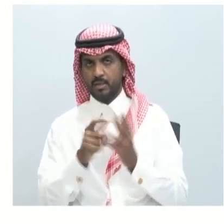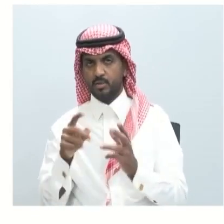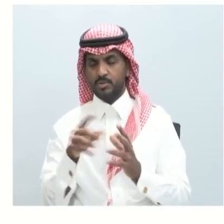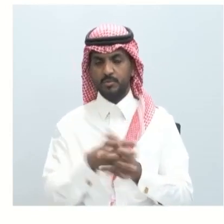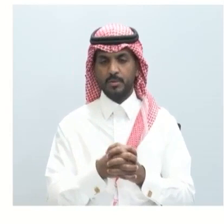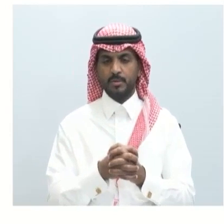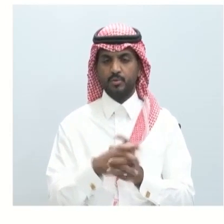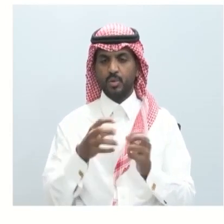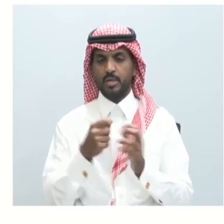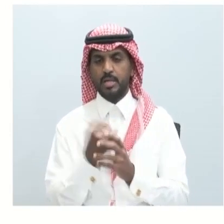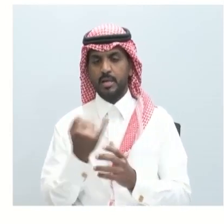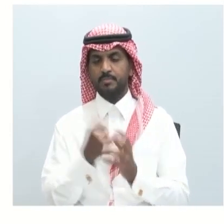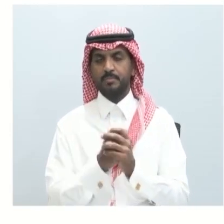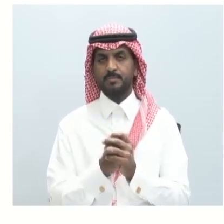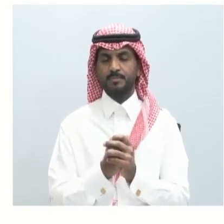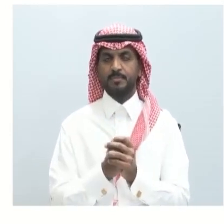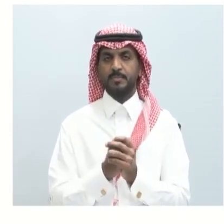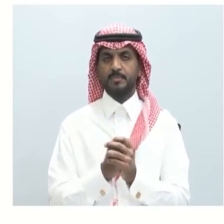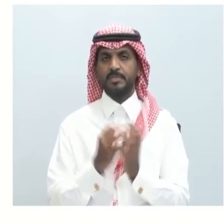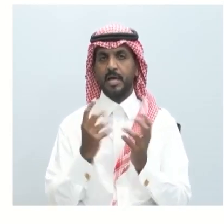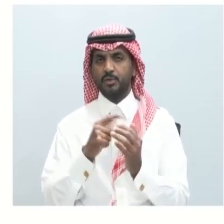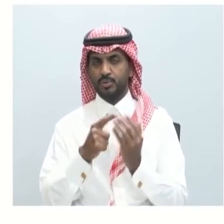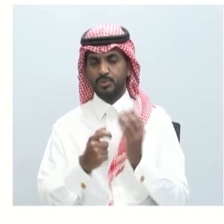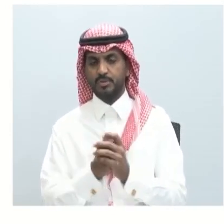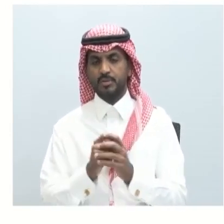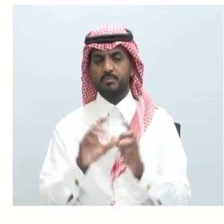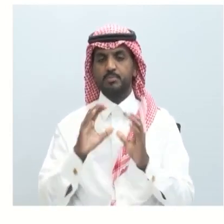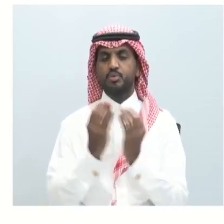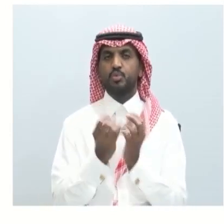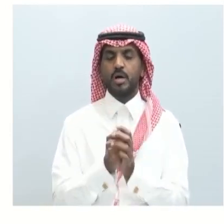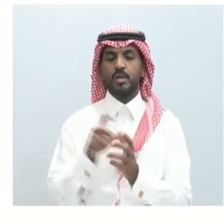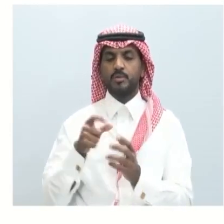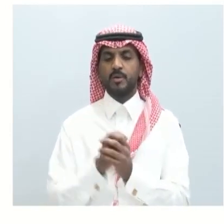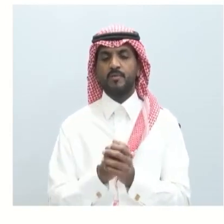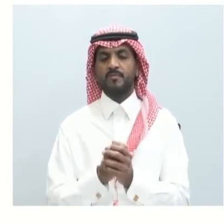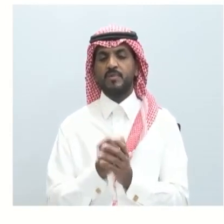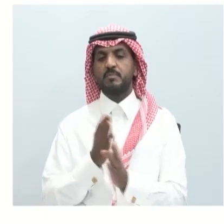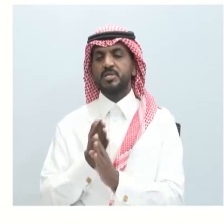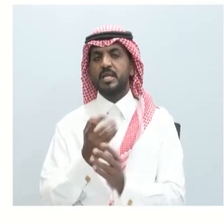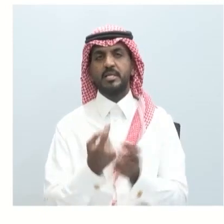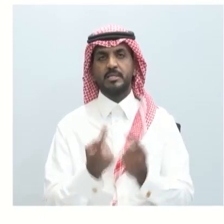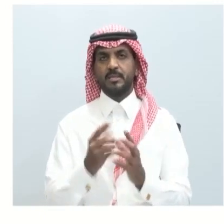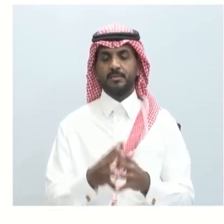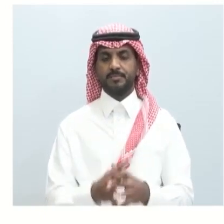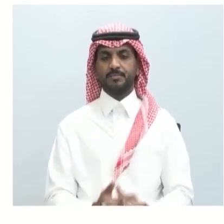كذلك تحلل وتحللي اهميه تعدد المجموعه الكروموسوميه في مجالات